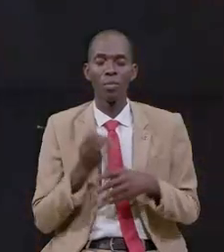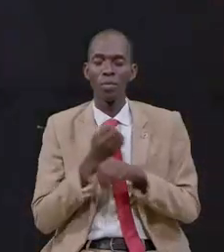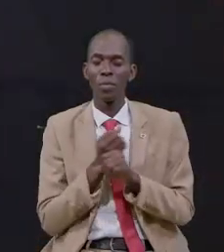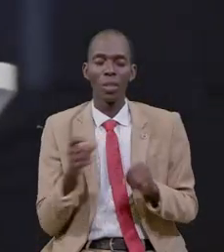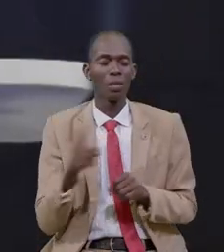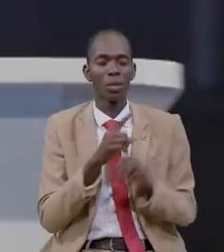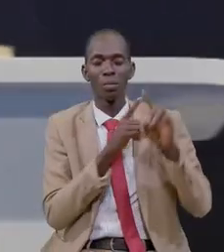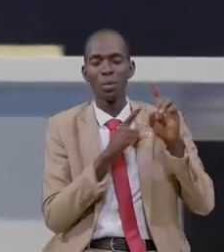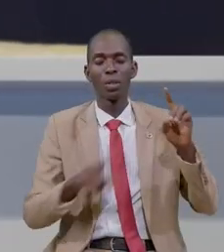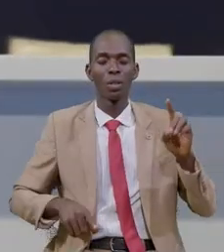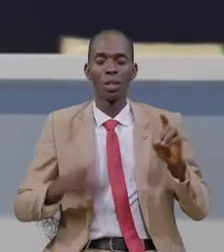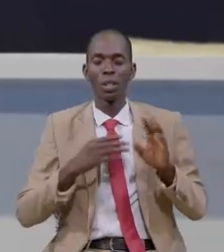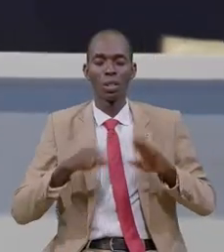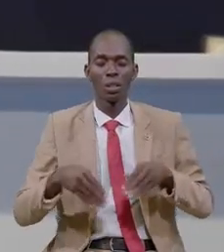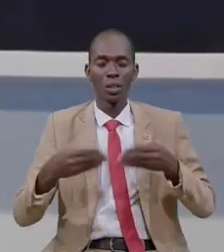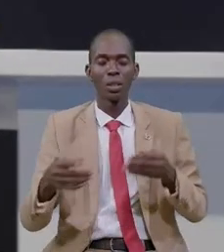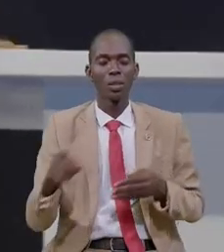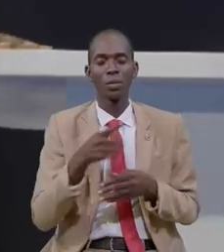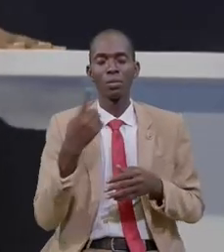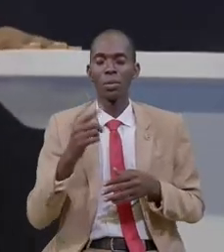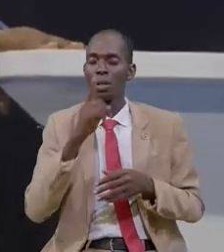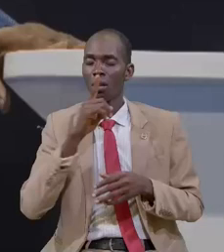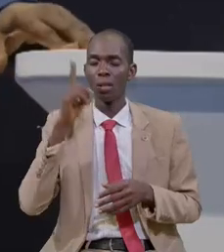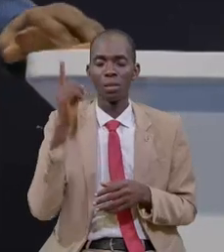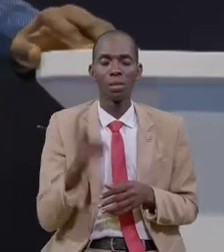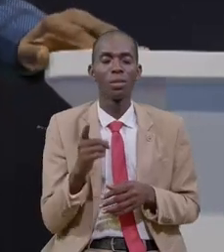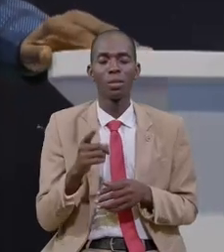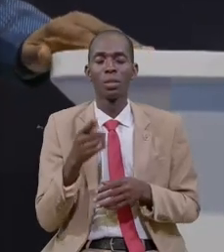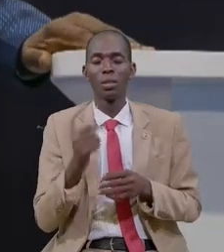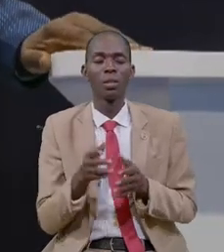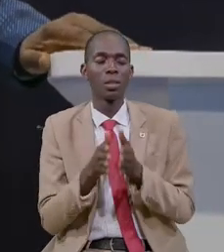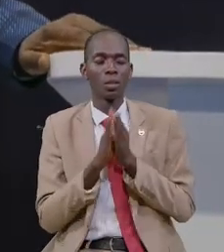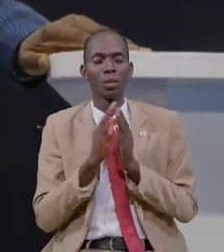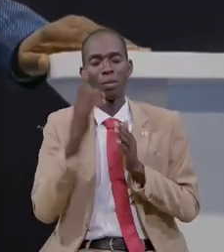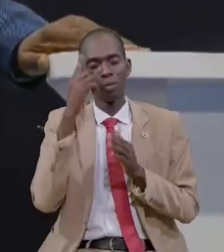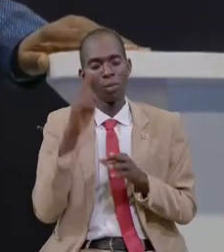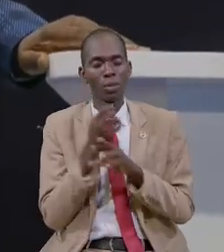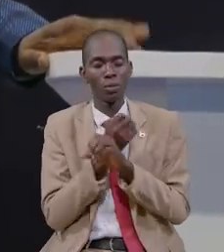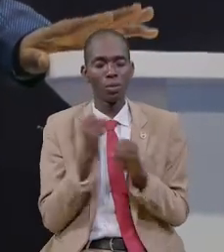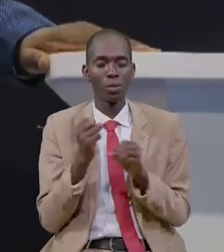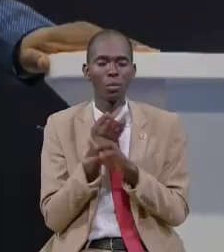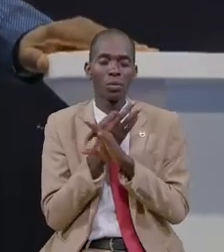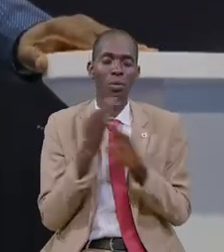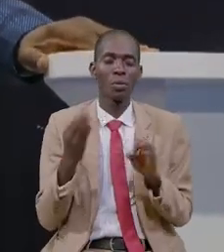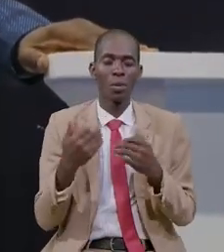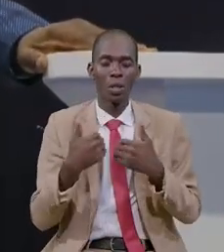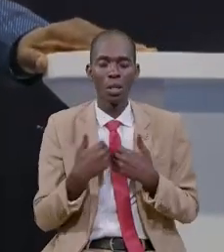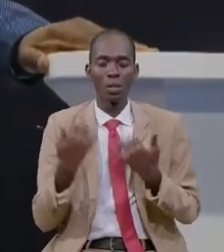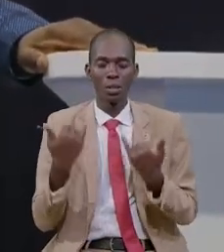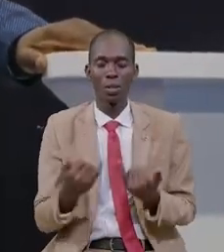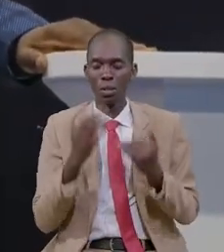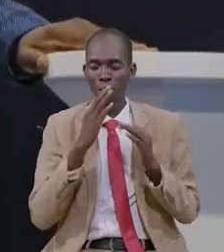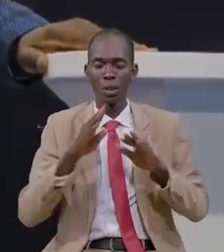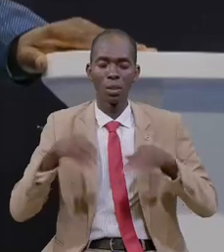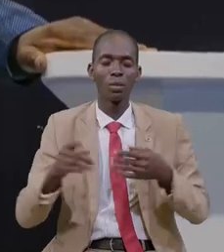sauve-les, Seigneur, et donne-leur l'assurance que leur requête pour le salut est maintenant a